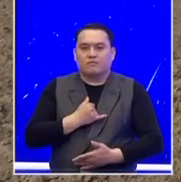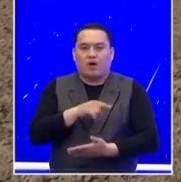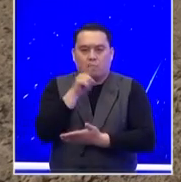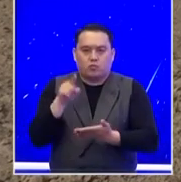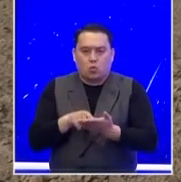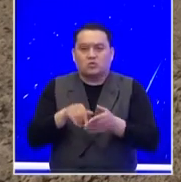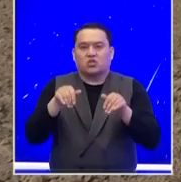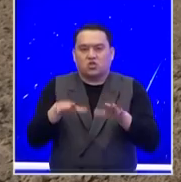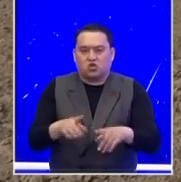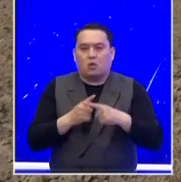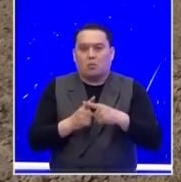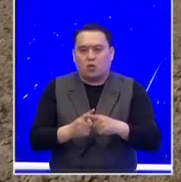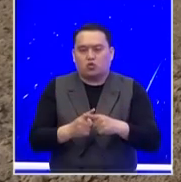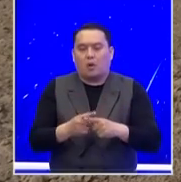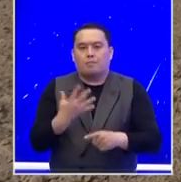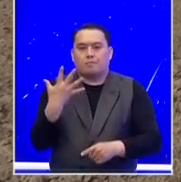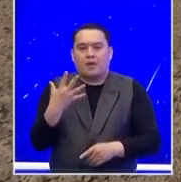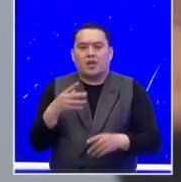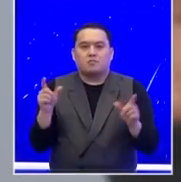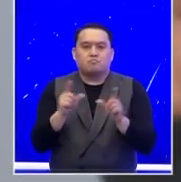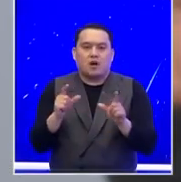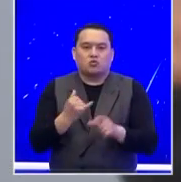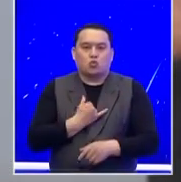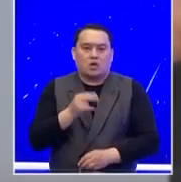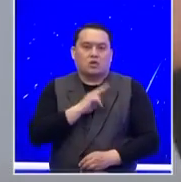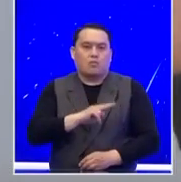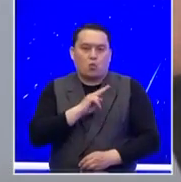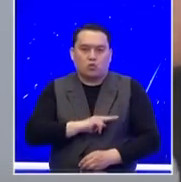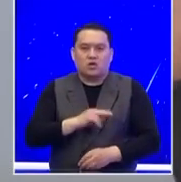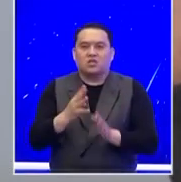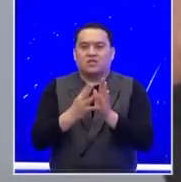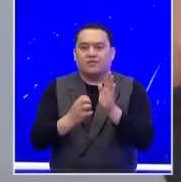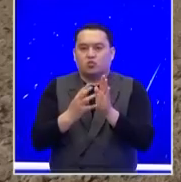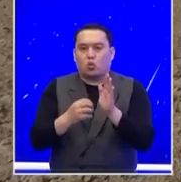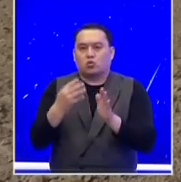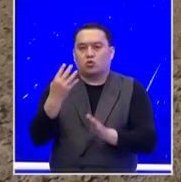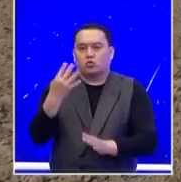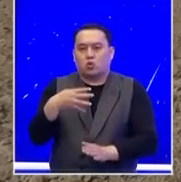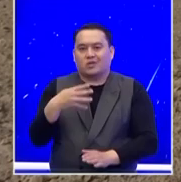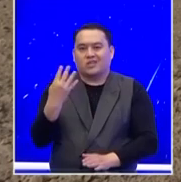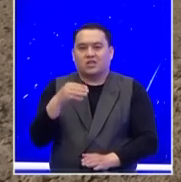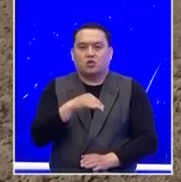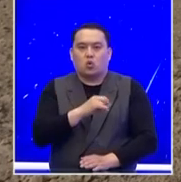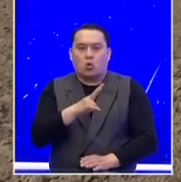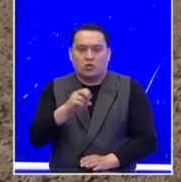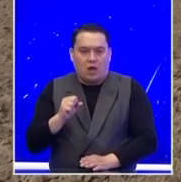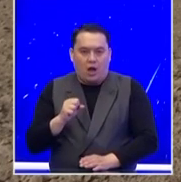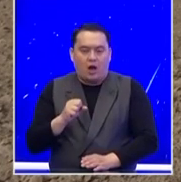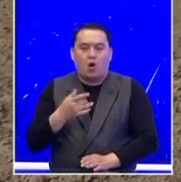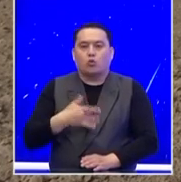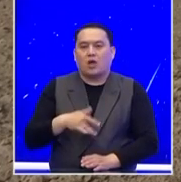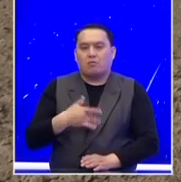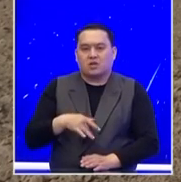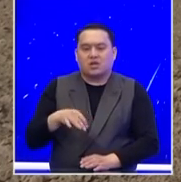решен положительно, 5 магазинов у нас работает, а также 943 тонны привезли минеральные